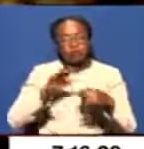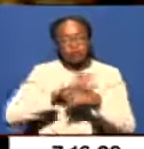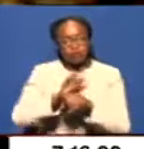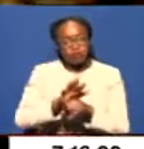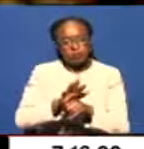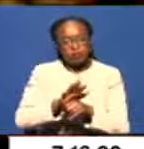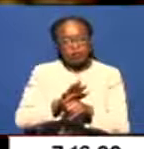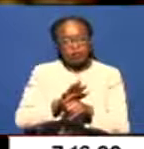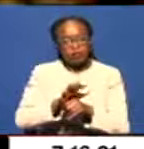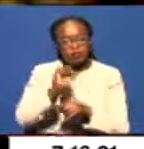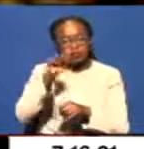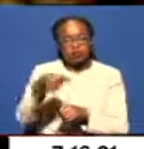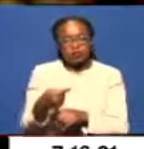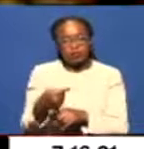watu